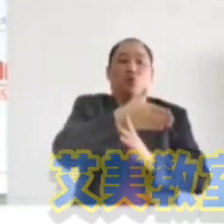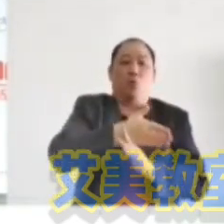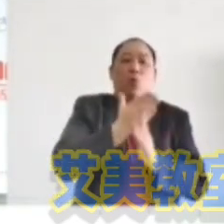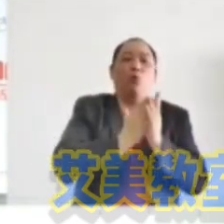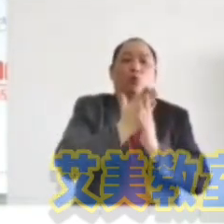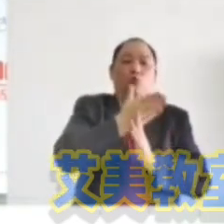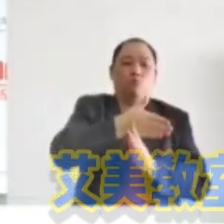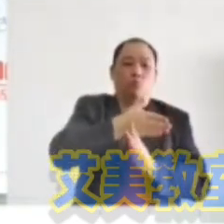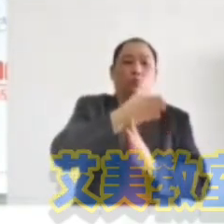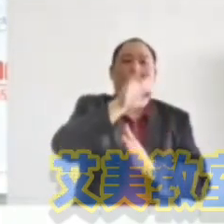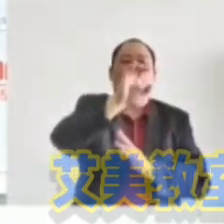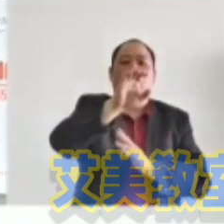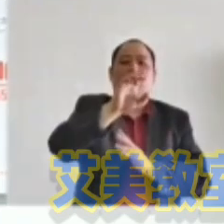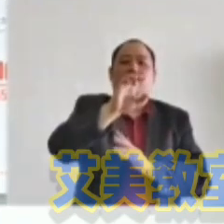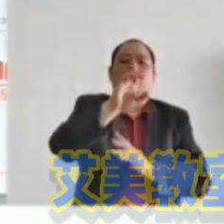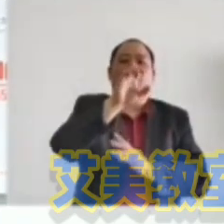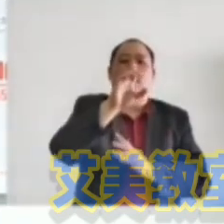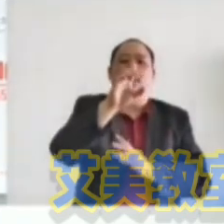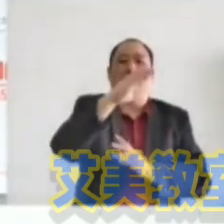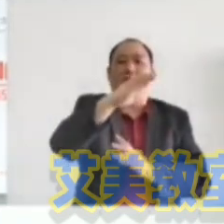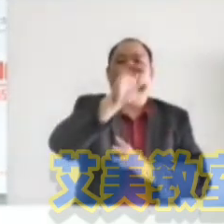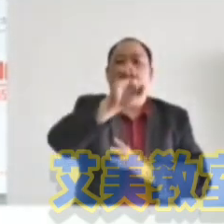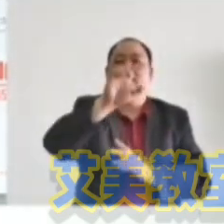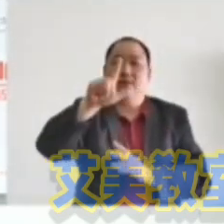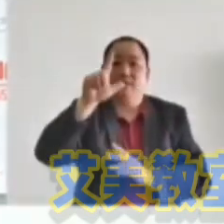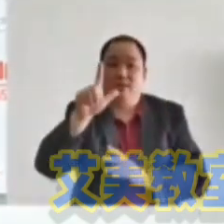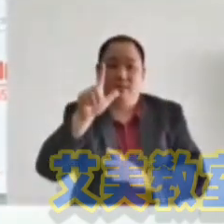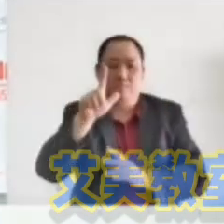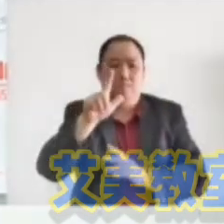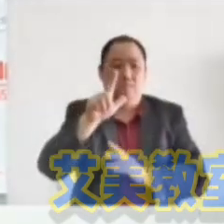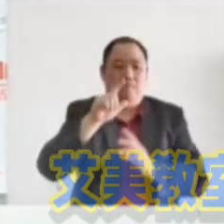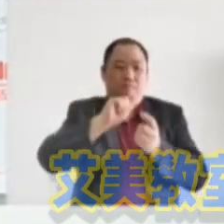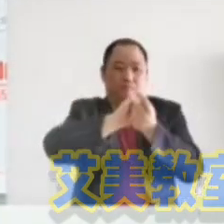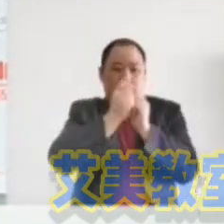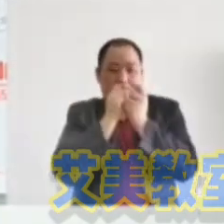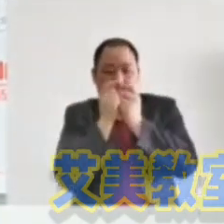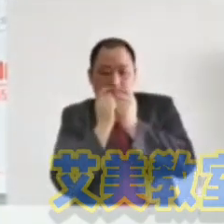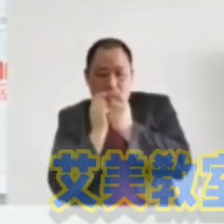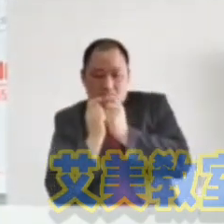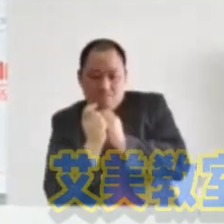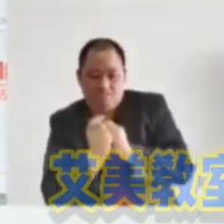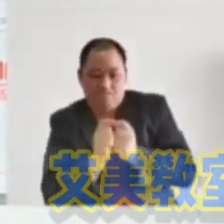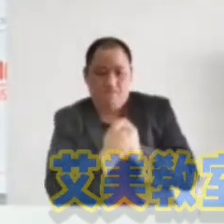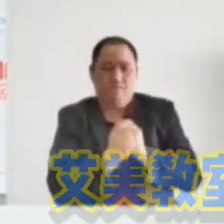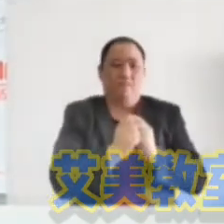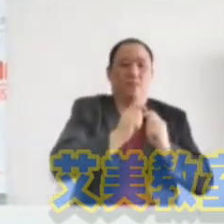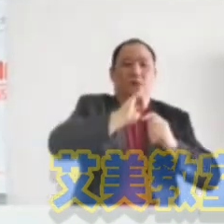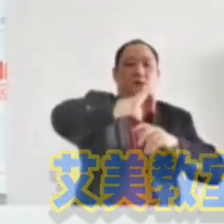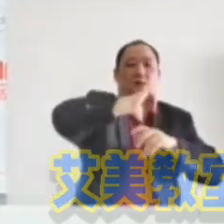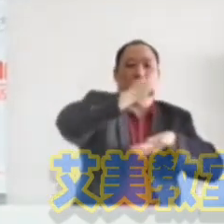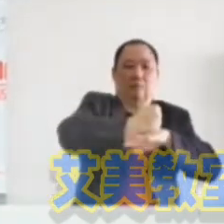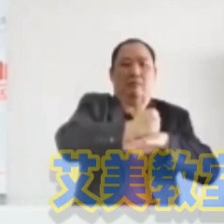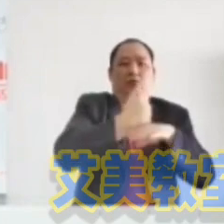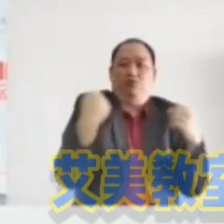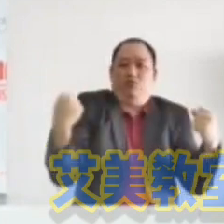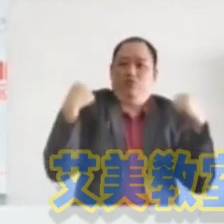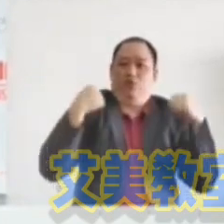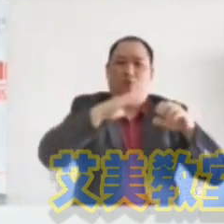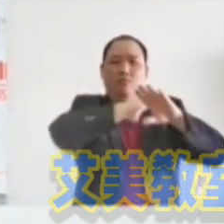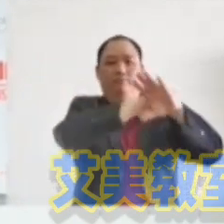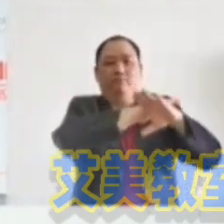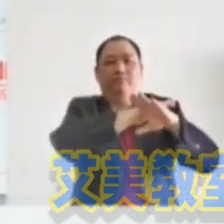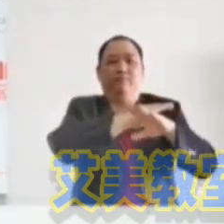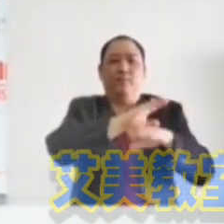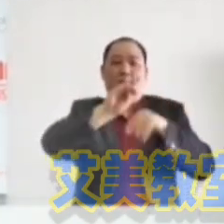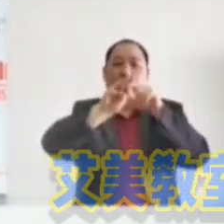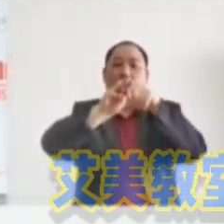括调整、包括维持等等的， OK？ 所以呢，这个就是我们的 immune， OK？ 接下来呢，